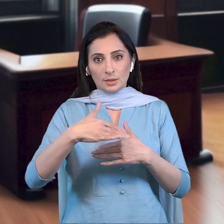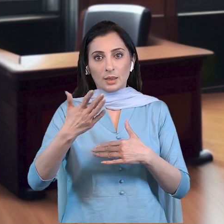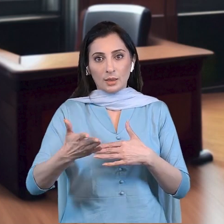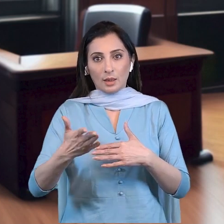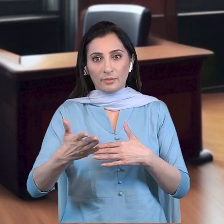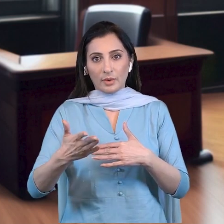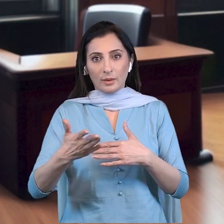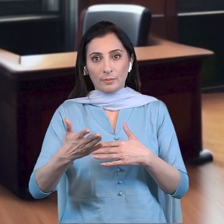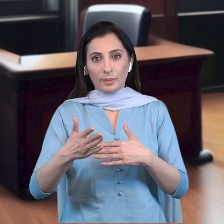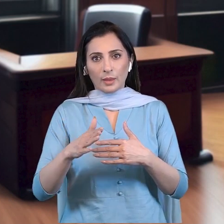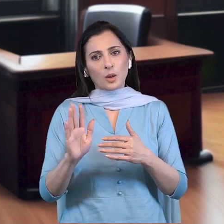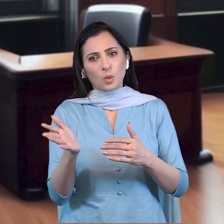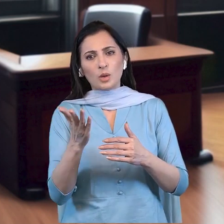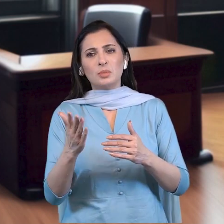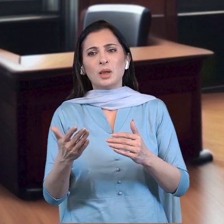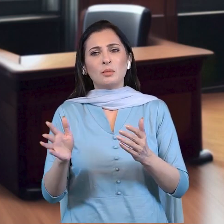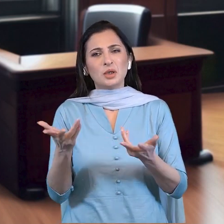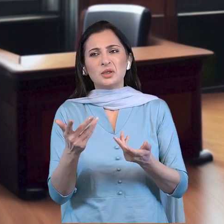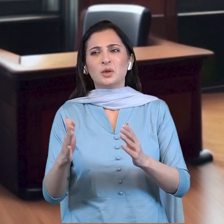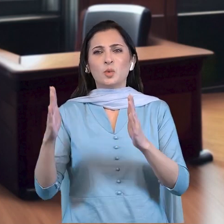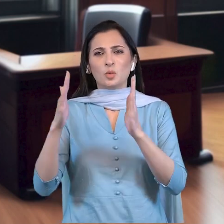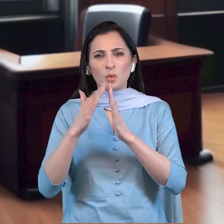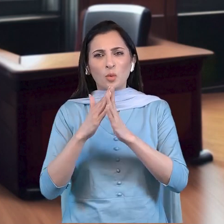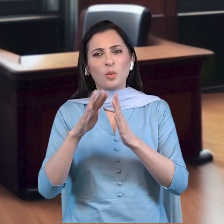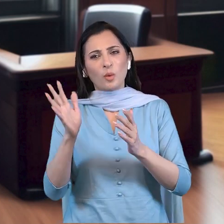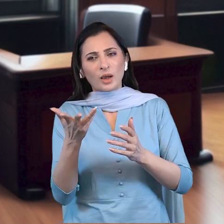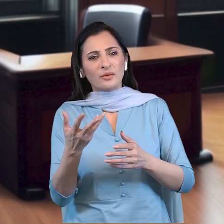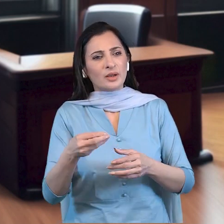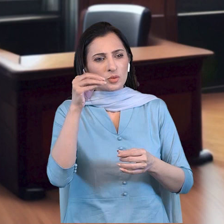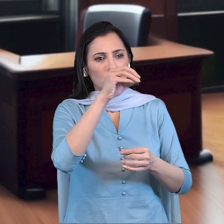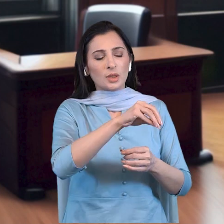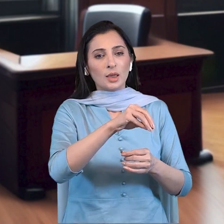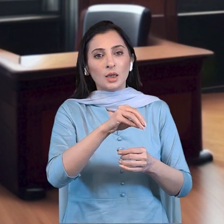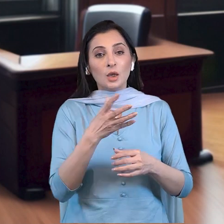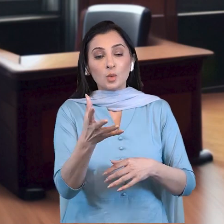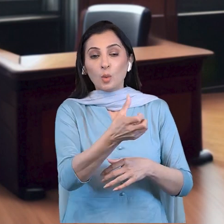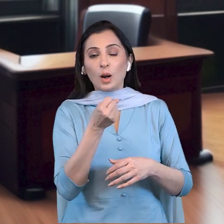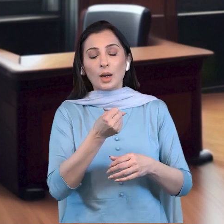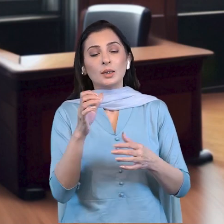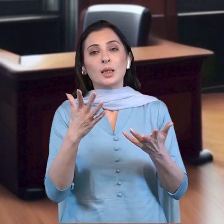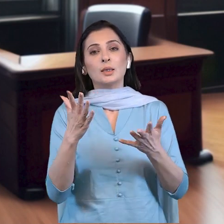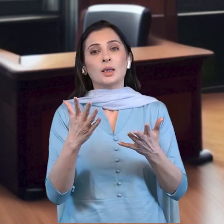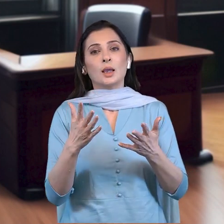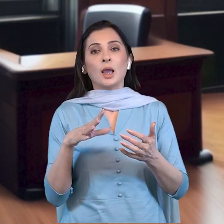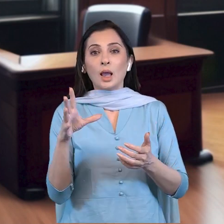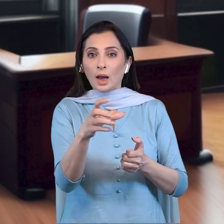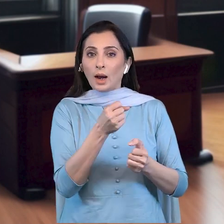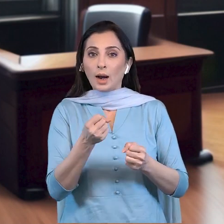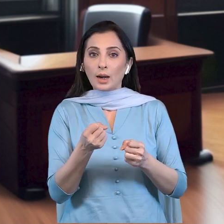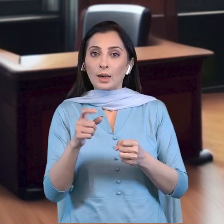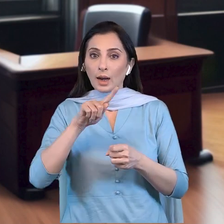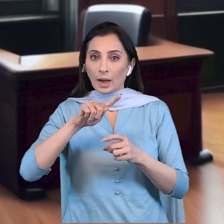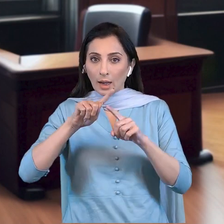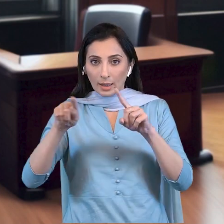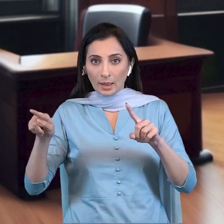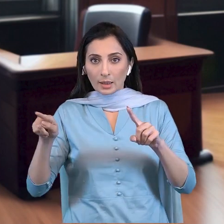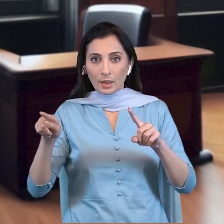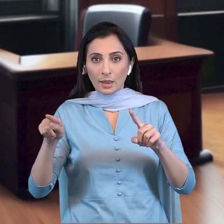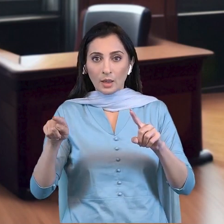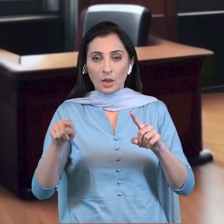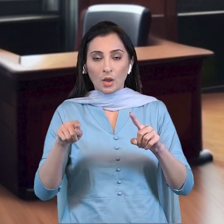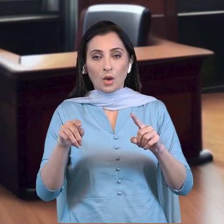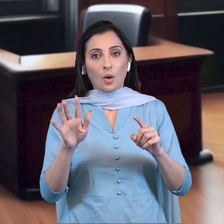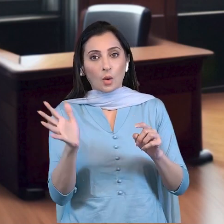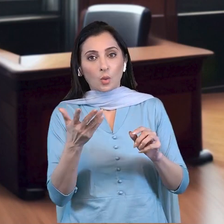الگ ہوتا ہے۔ اس میں حق نکاح نامے میں کلاز نمبر 18 بھی بڑا امپورٹنٹ ہے، جو